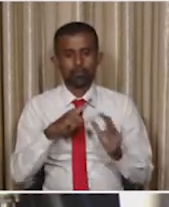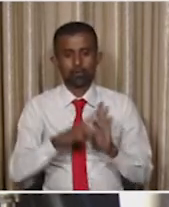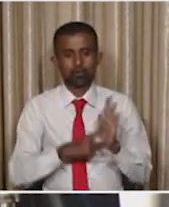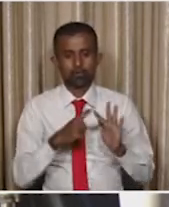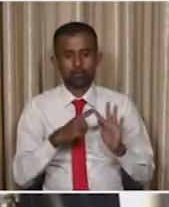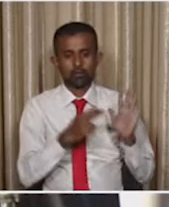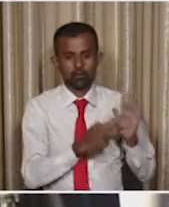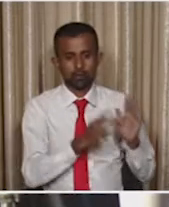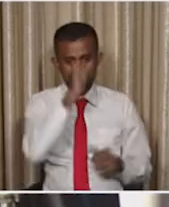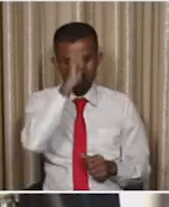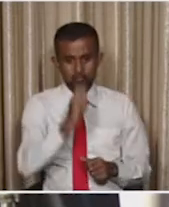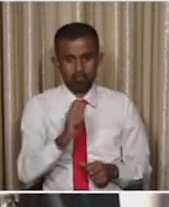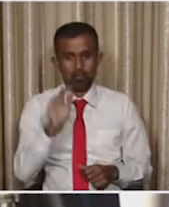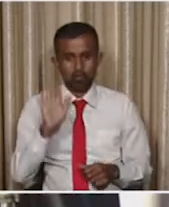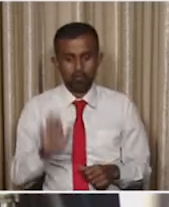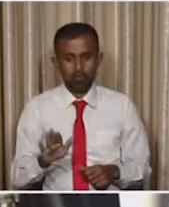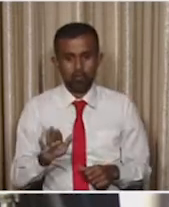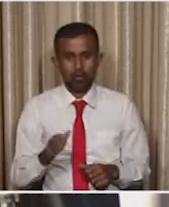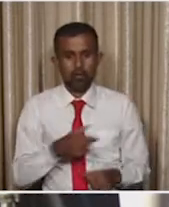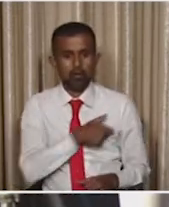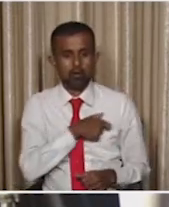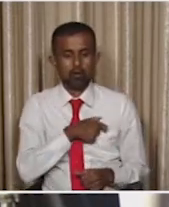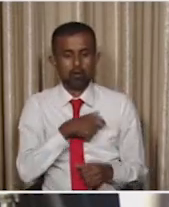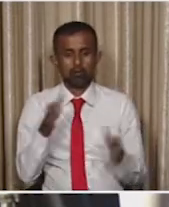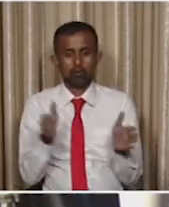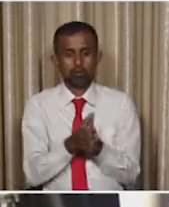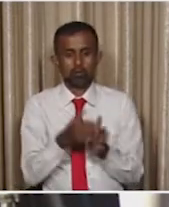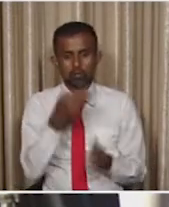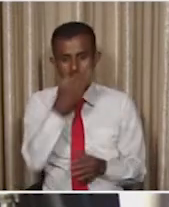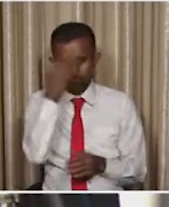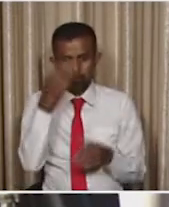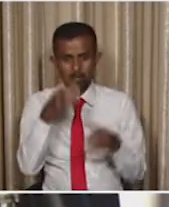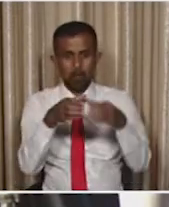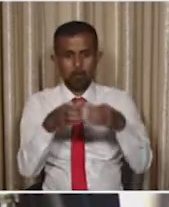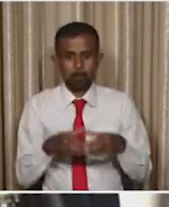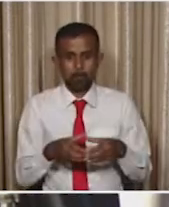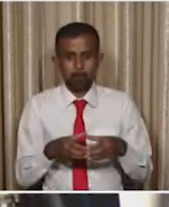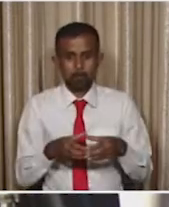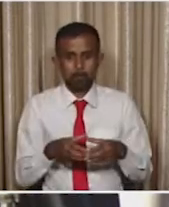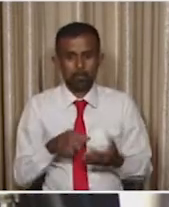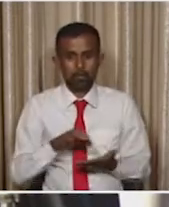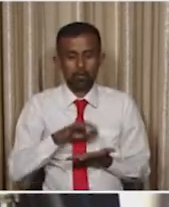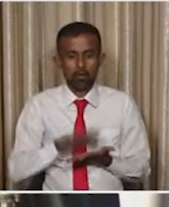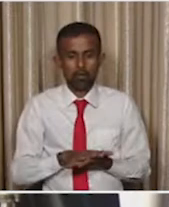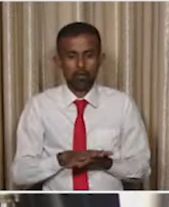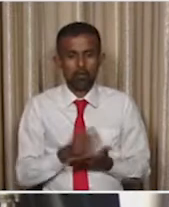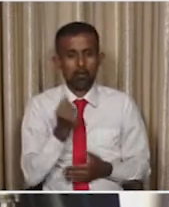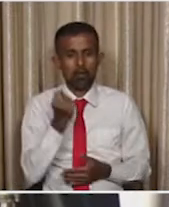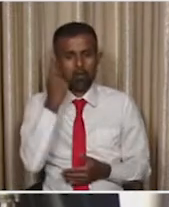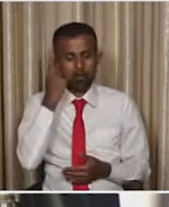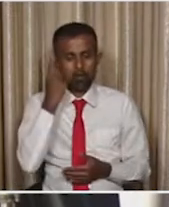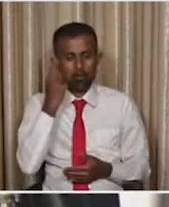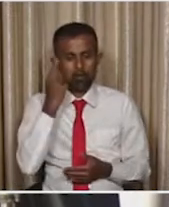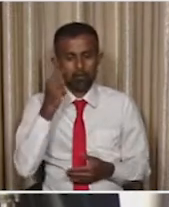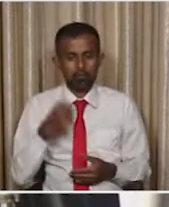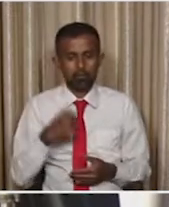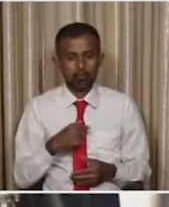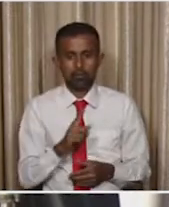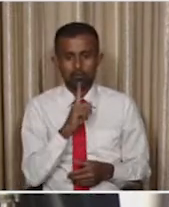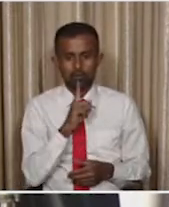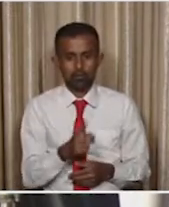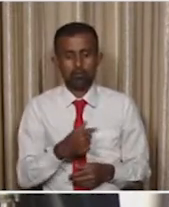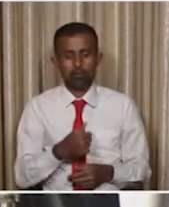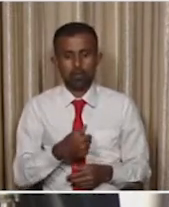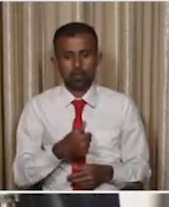தலைமையிலான தமிழ் தேசிய மக்கள் முன்னணியினுடைய நிலைப்பாட்டை நான் இந்த இடத்திலே பதிவு செய்து கொள்ள விரும்புகிறேன் நாளைய தினம்